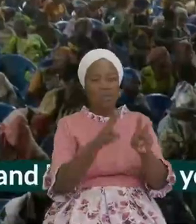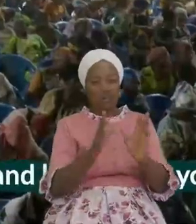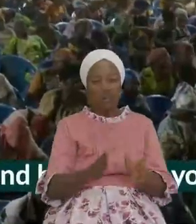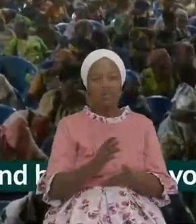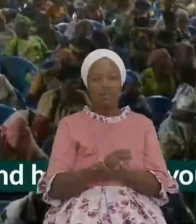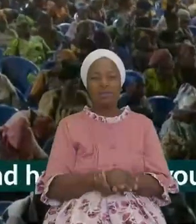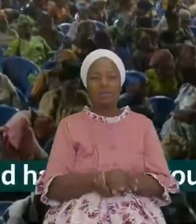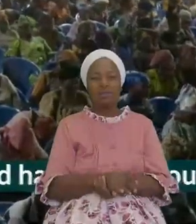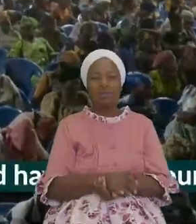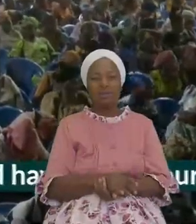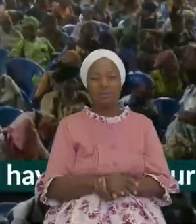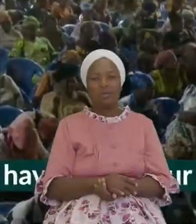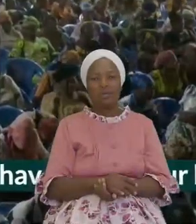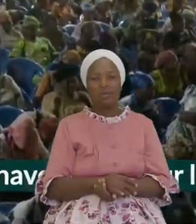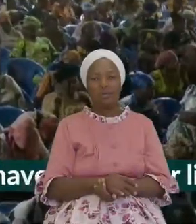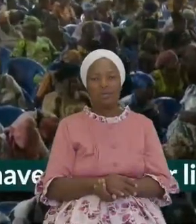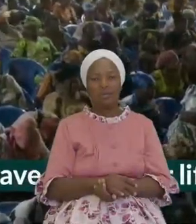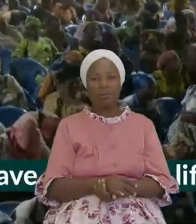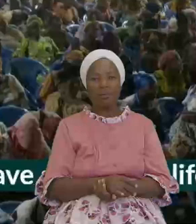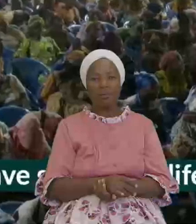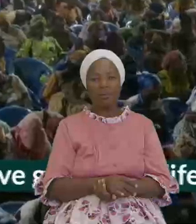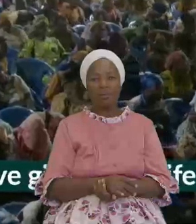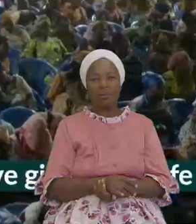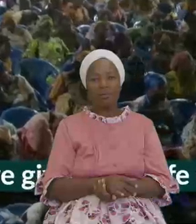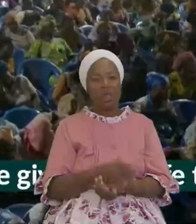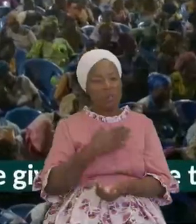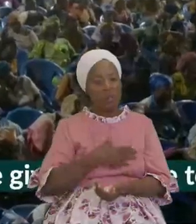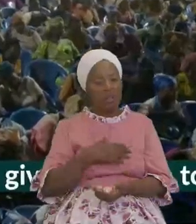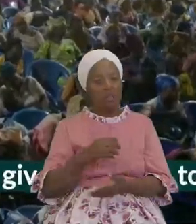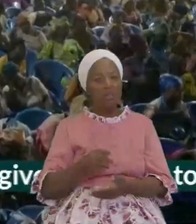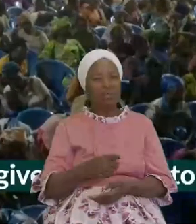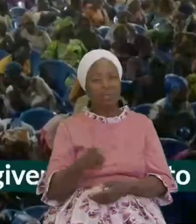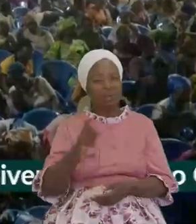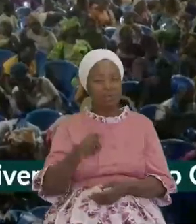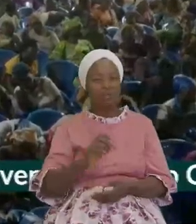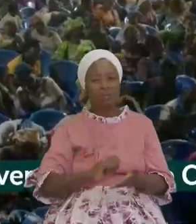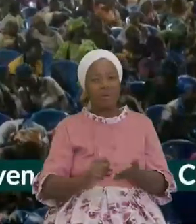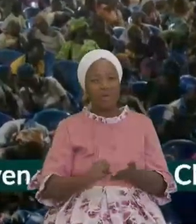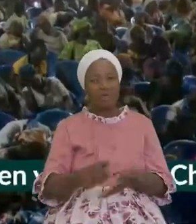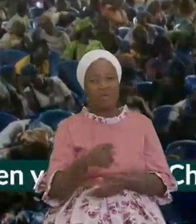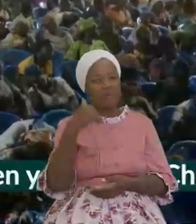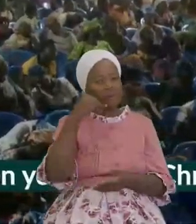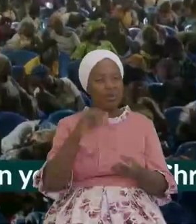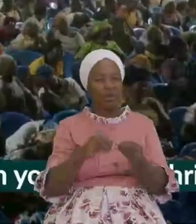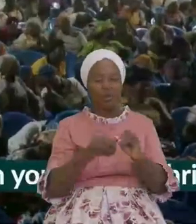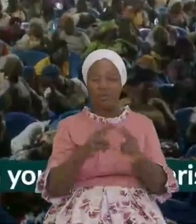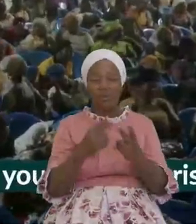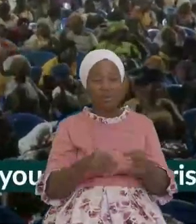Qui donne le numéro de téléphone. Renseigne les informations demandées sur la fiche.